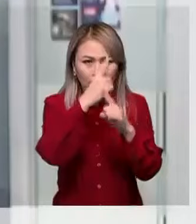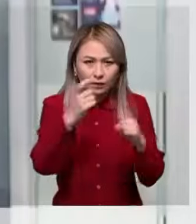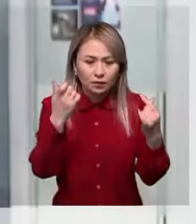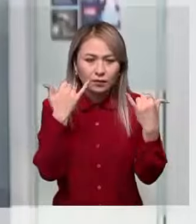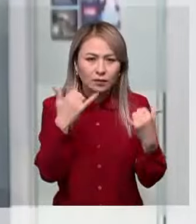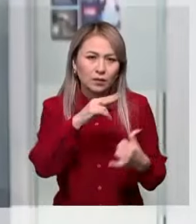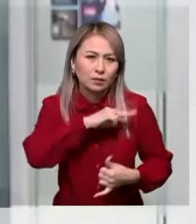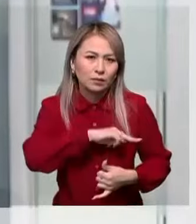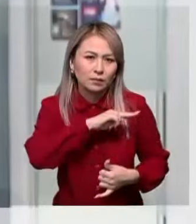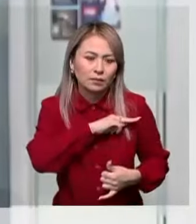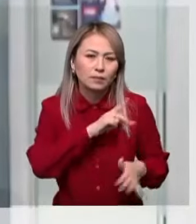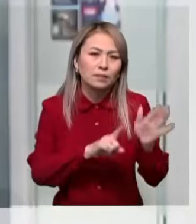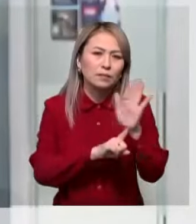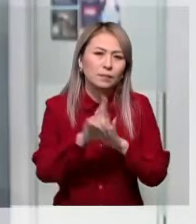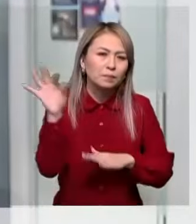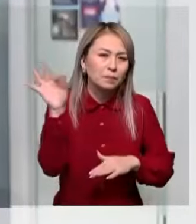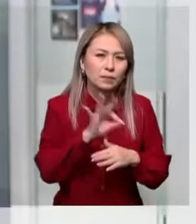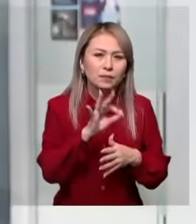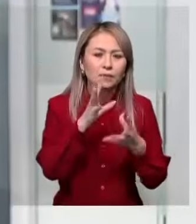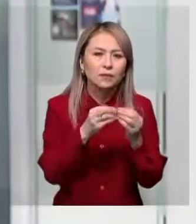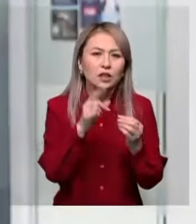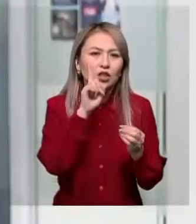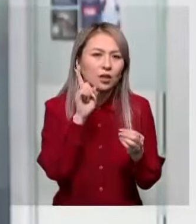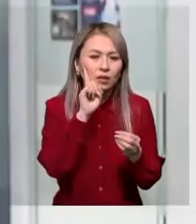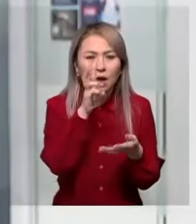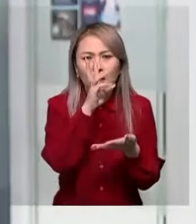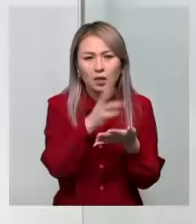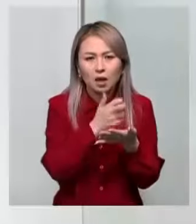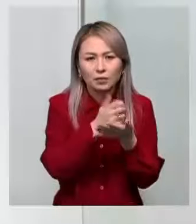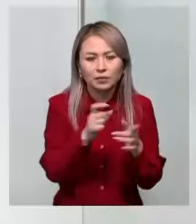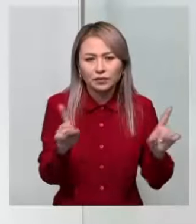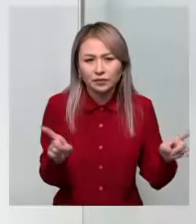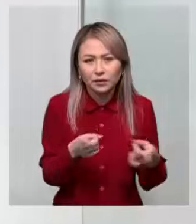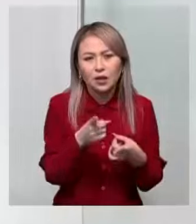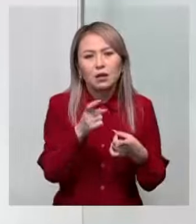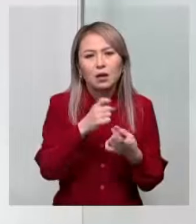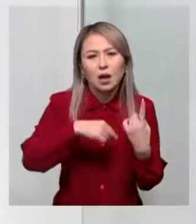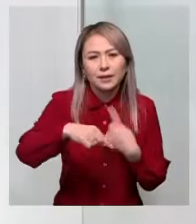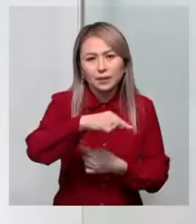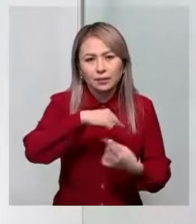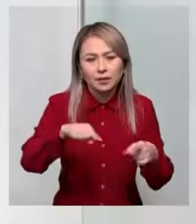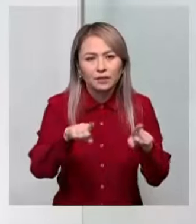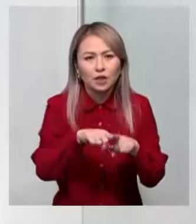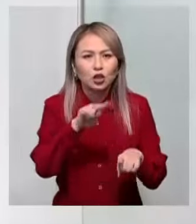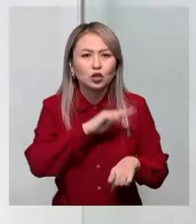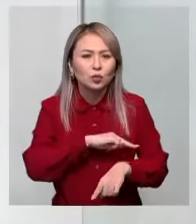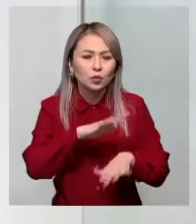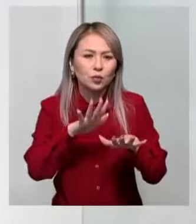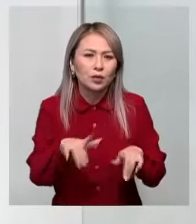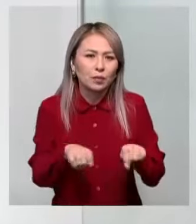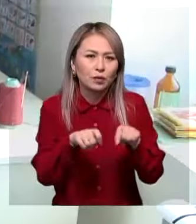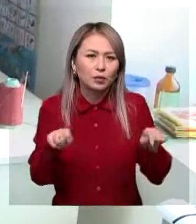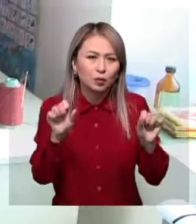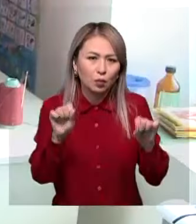бұл жұмыспен қамту шаралары бірден бір жастардың табысын арттыруға, жас кәсіпкер ретінде жұмыс орындарын ашу